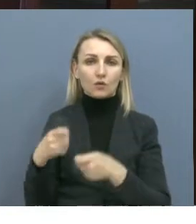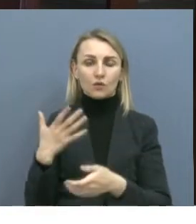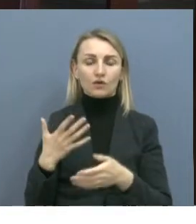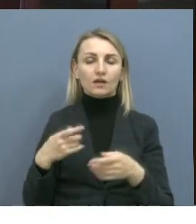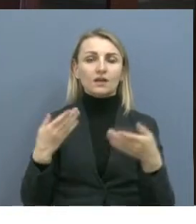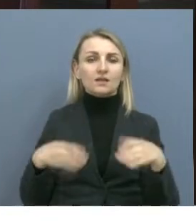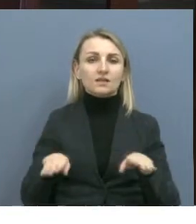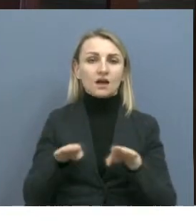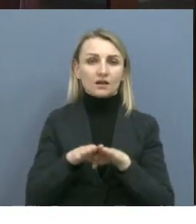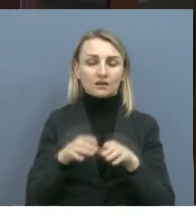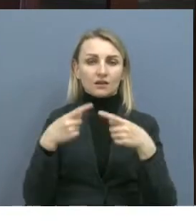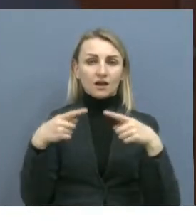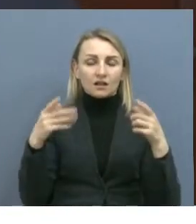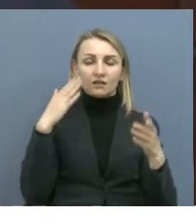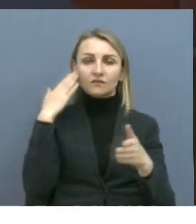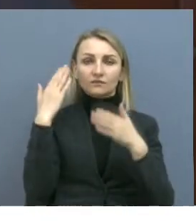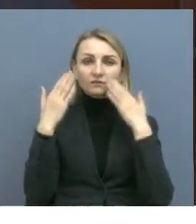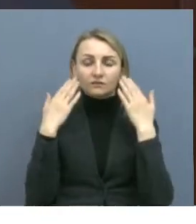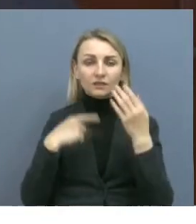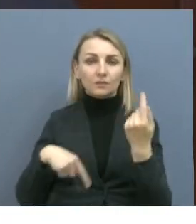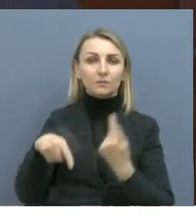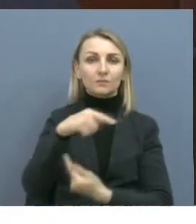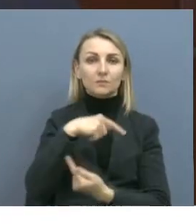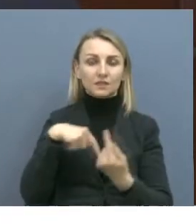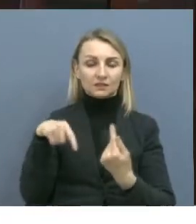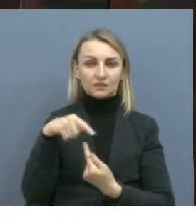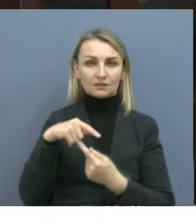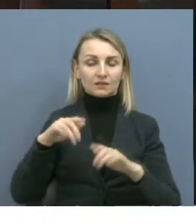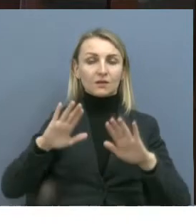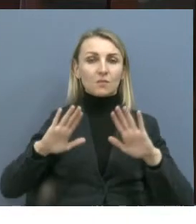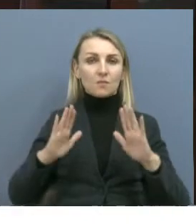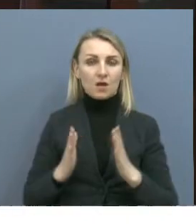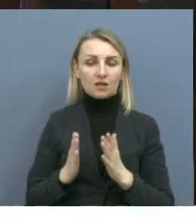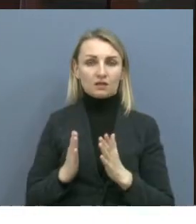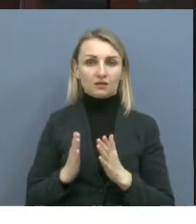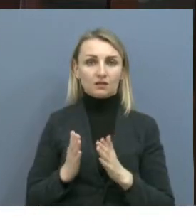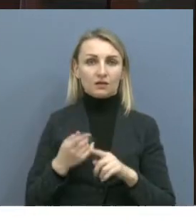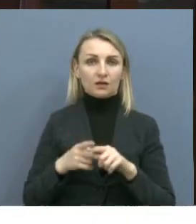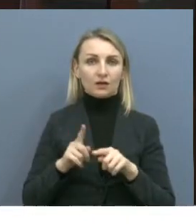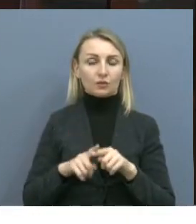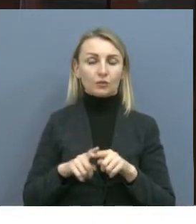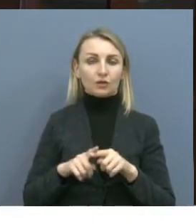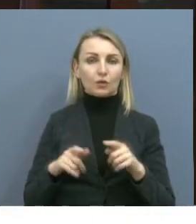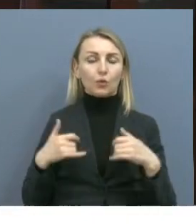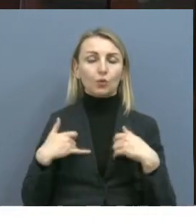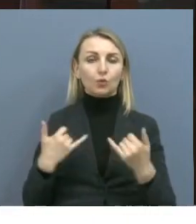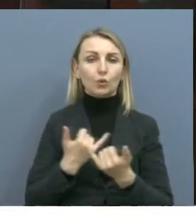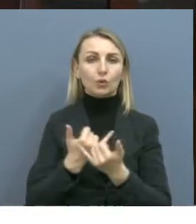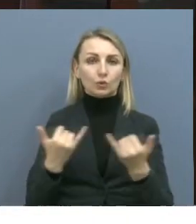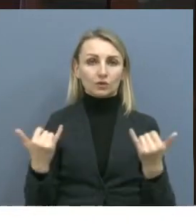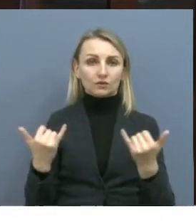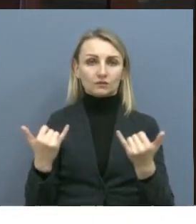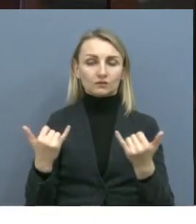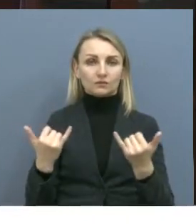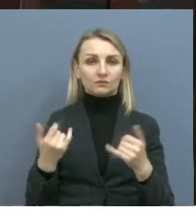там учреждений, развлекательных, бизнес, я думаю, малый, да, средний, без которого услуги особенно, они